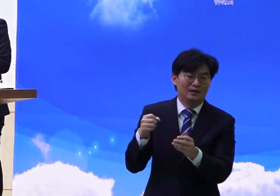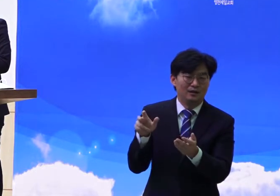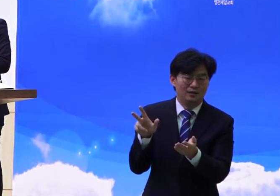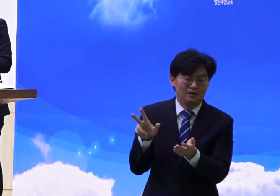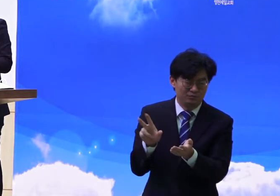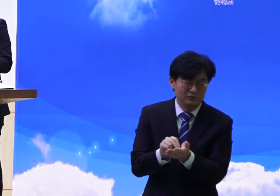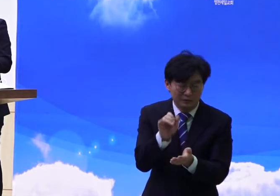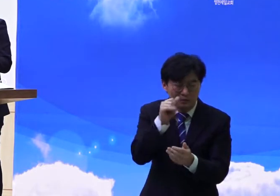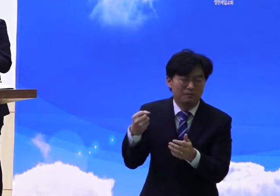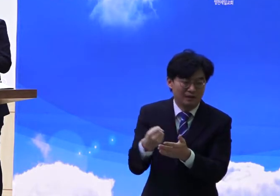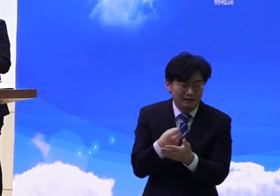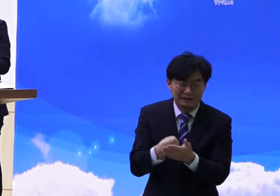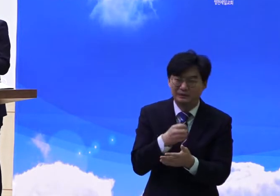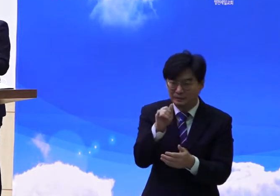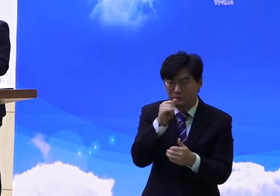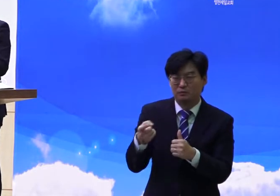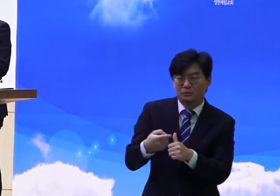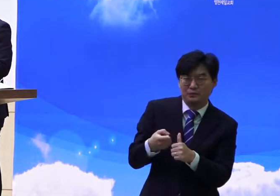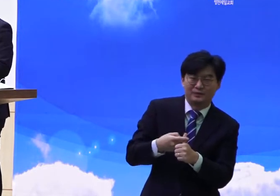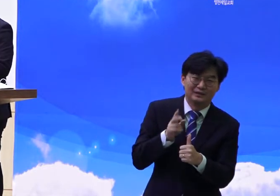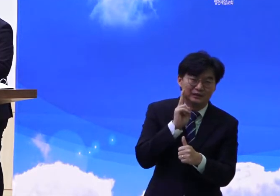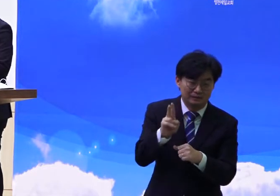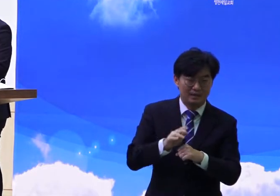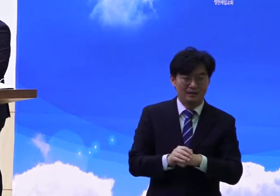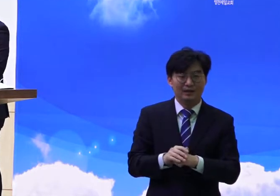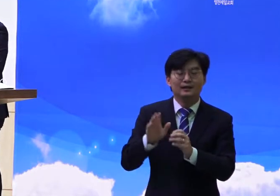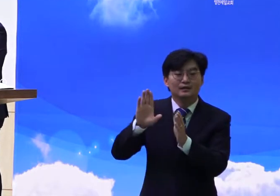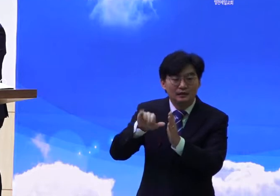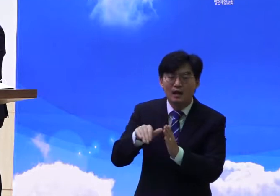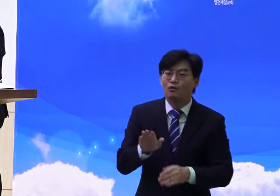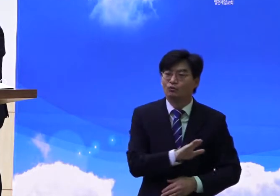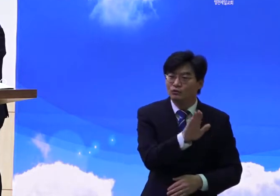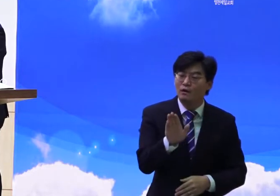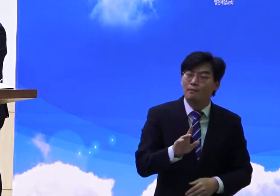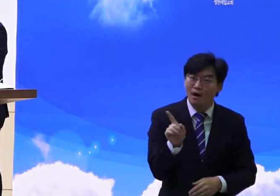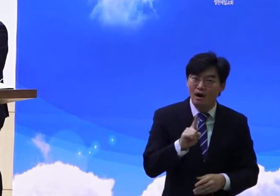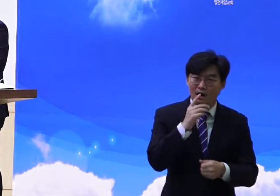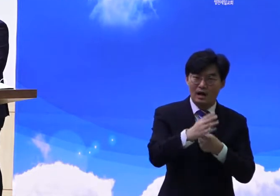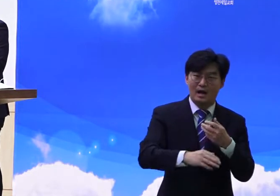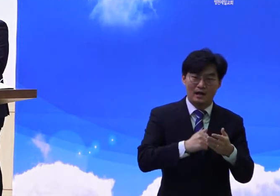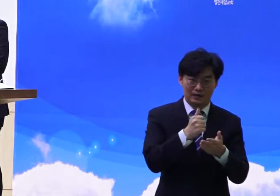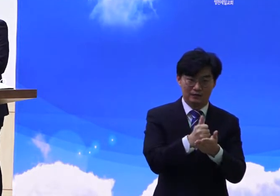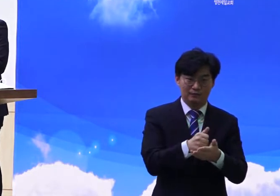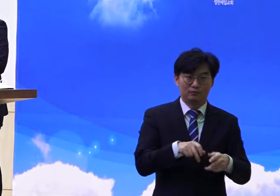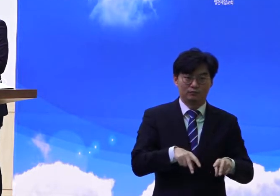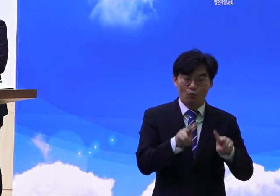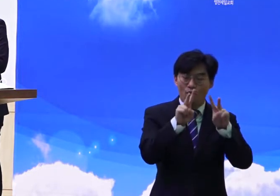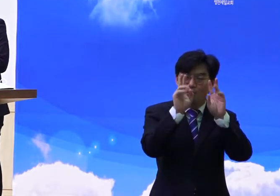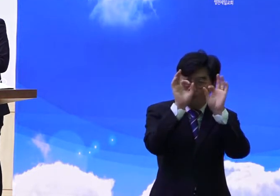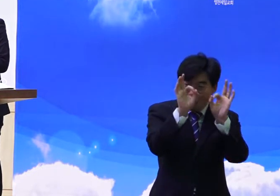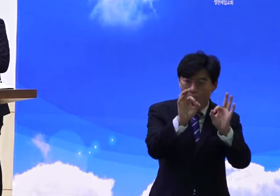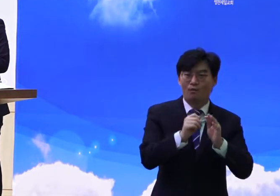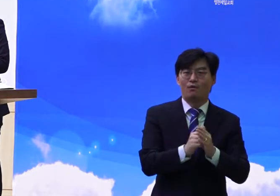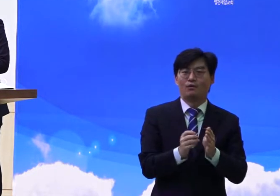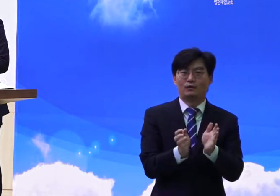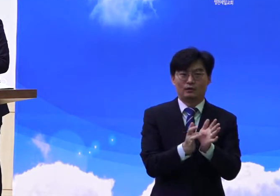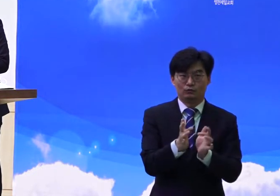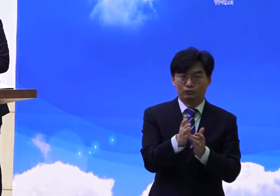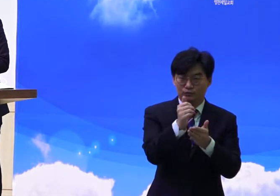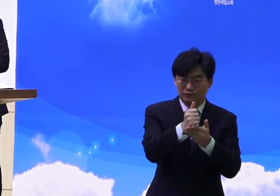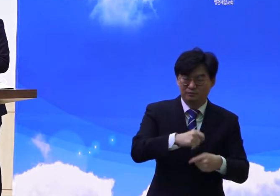한국교회는 더 하나님 나라에 집중하고 주님이 주신 사명을 따라서 그 본질적인